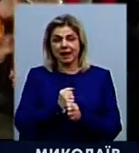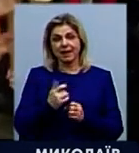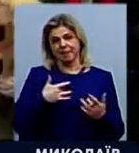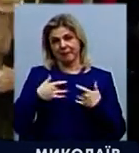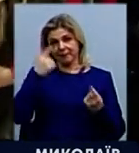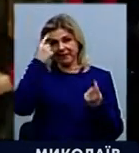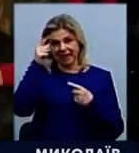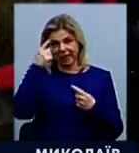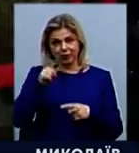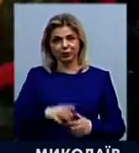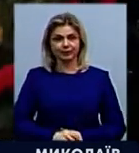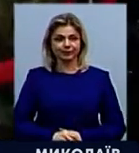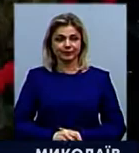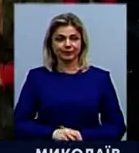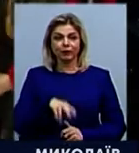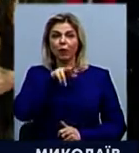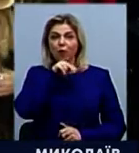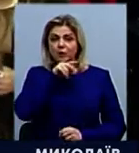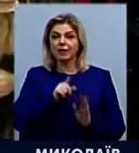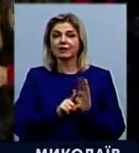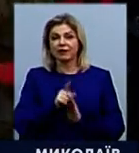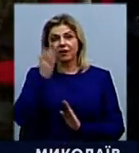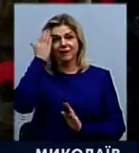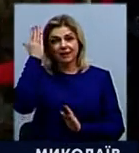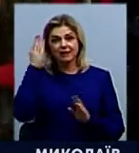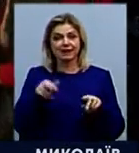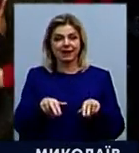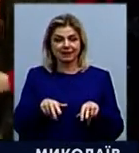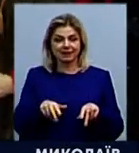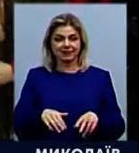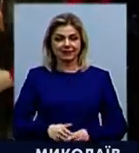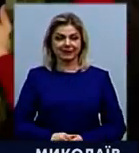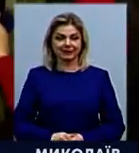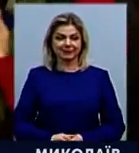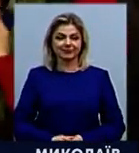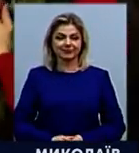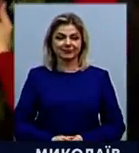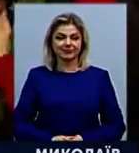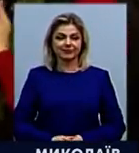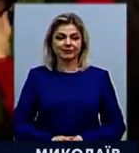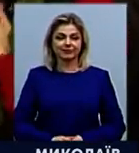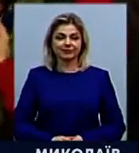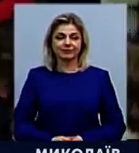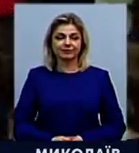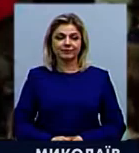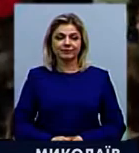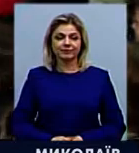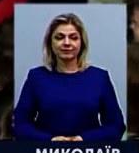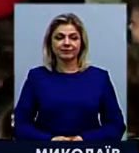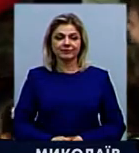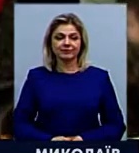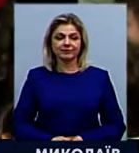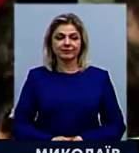куточки починають весело танцювати. Ну, дівчоточки, ну давайте, давайте. Поднімайте всім